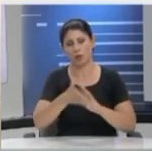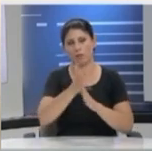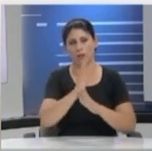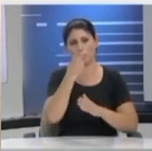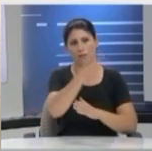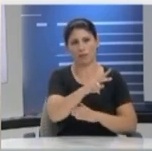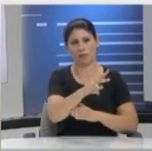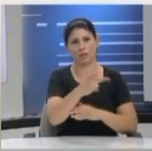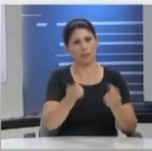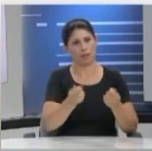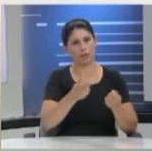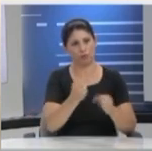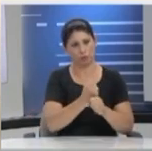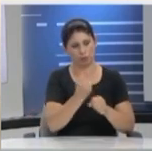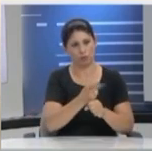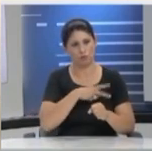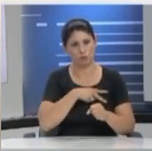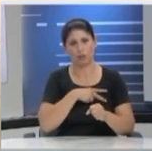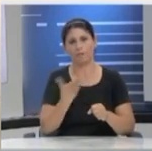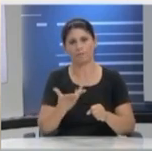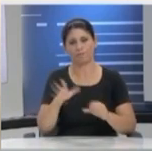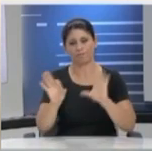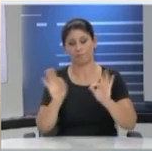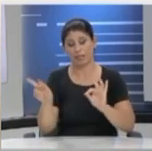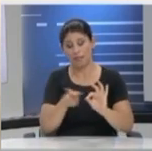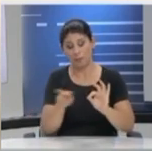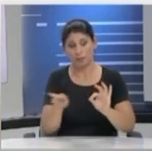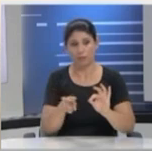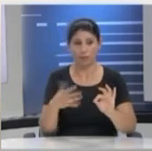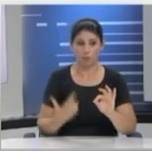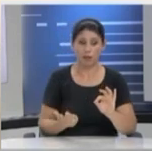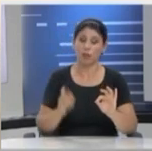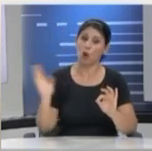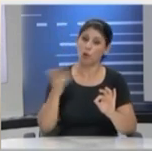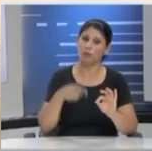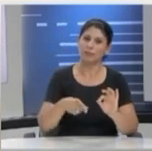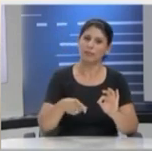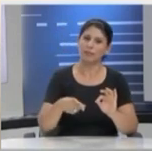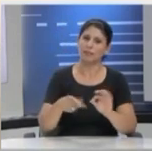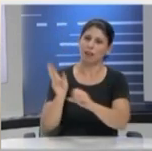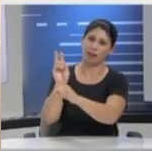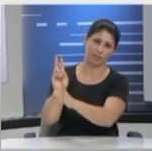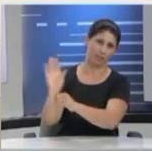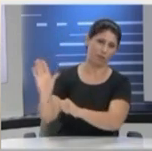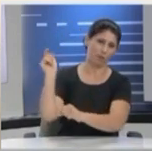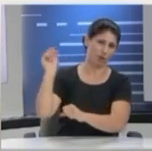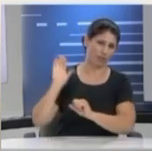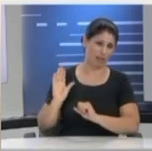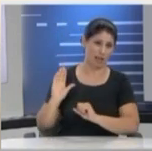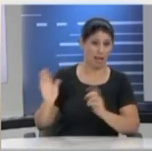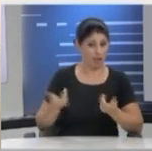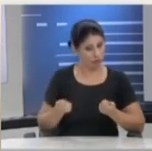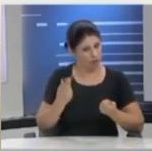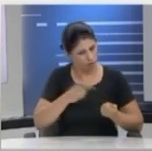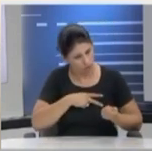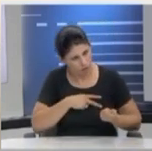οι 15 δικοί σας να κάνουν τη δουλειά σωστά. Ας διαλέξετε λοιπόν τι από τα δύο ισχύει. Ό,τι και να ισχύει, είστε εκτεθειμένος πολιτικά τουλάχιστον. Αν το